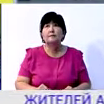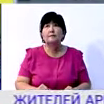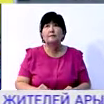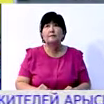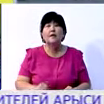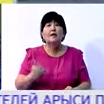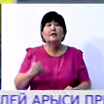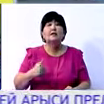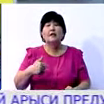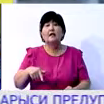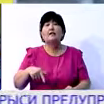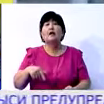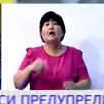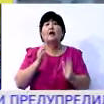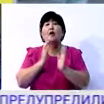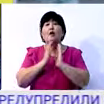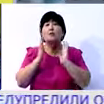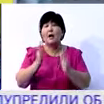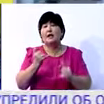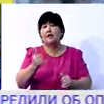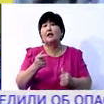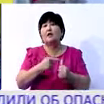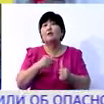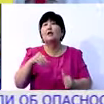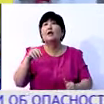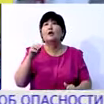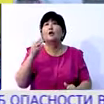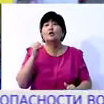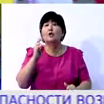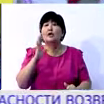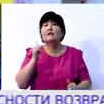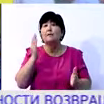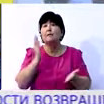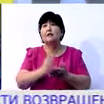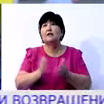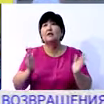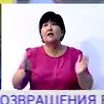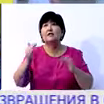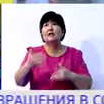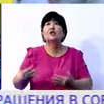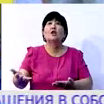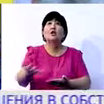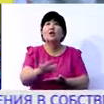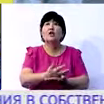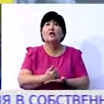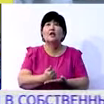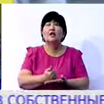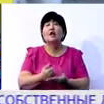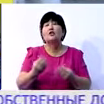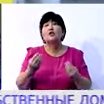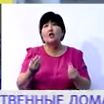Сегодня в пин-парке имени Шукенова поставили ящик и собирали